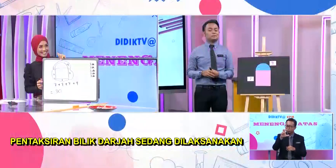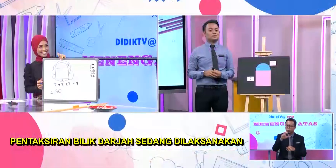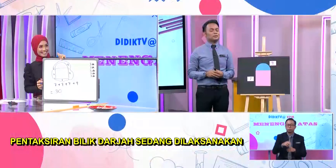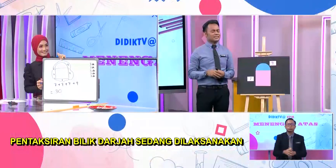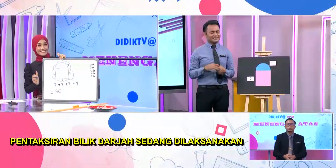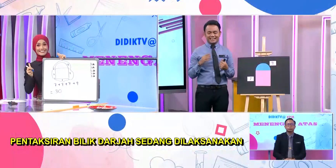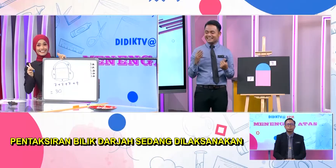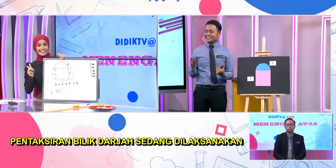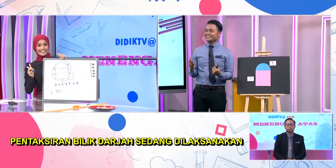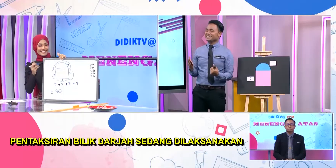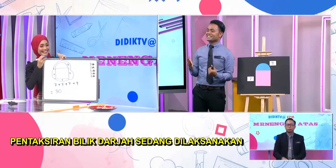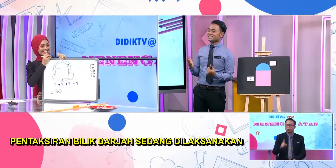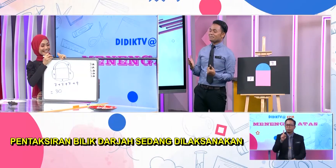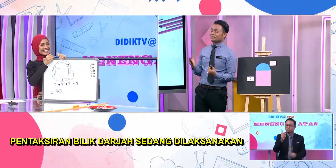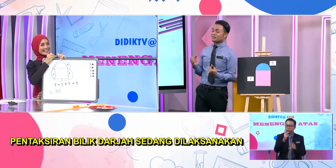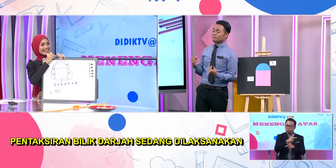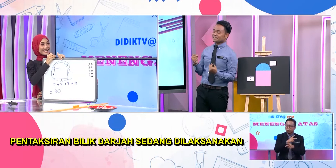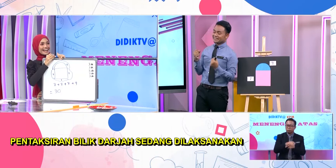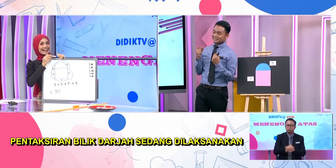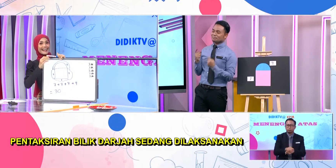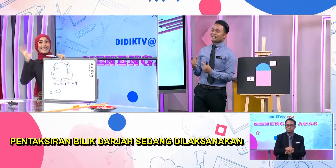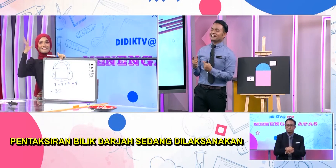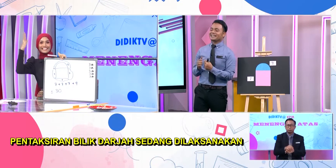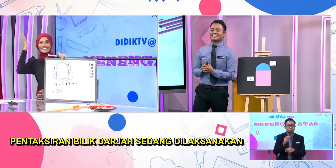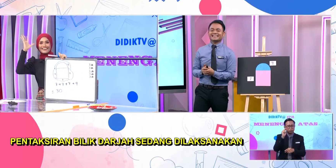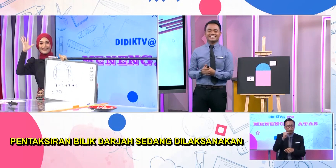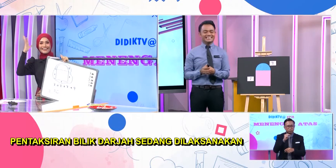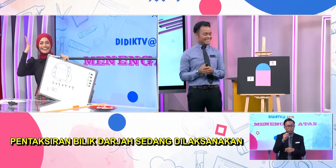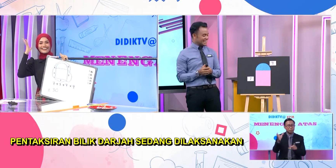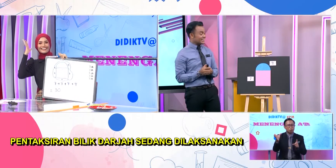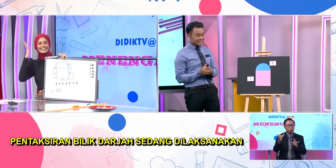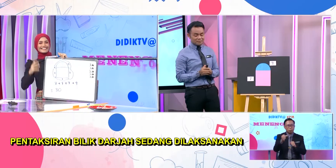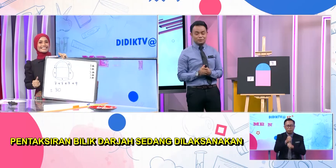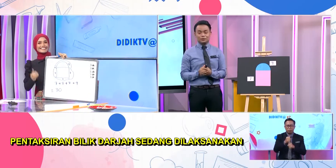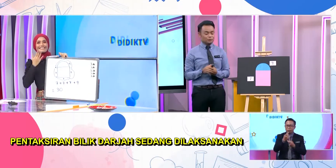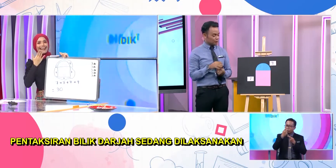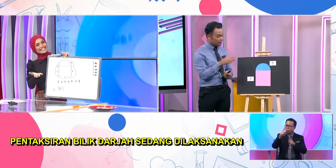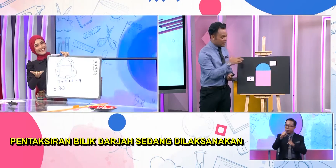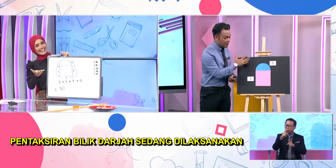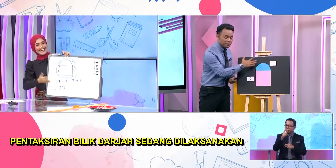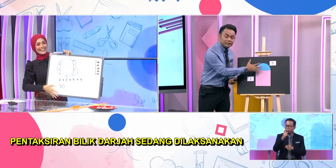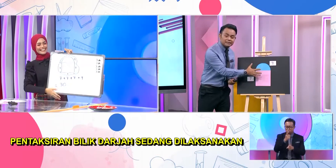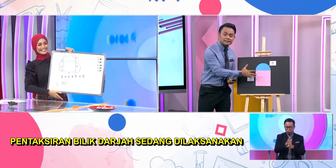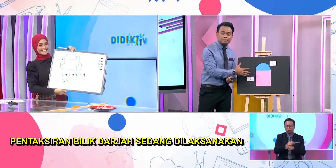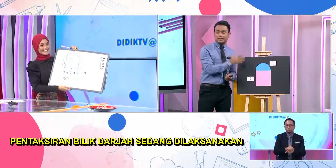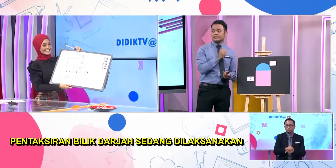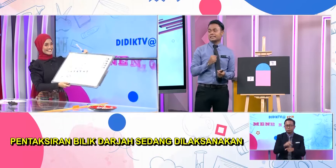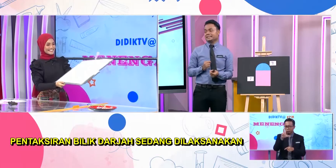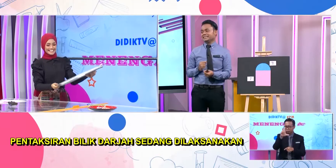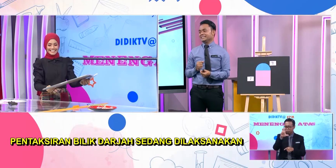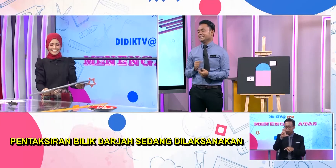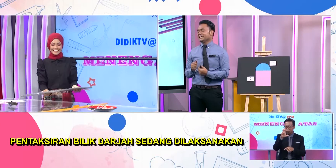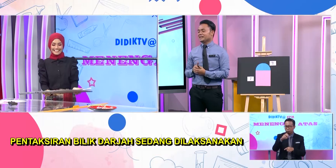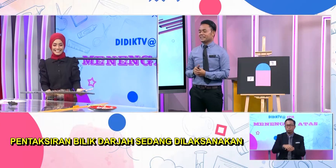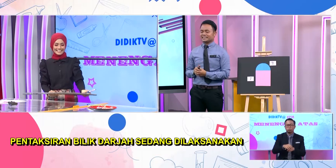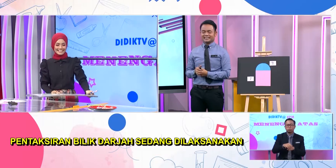3030 sekali lagi bisa dapat jawabannya tepat hanya bisa 30 untuk terbite gambar ajang